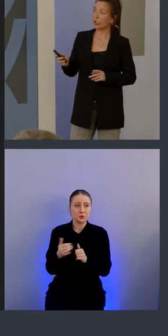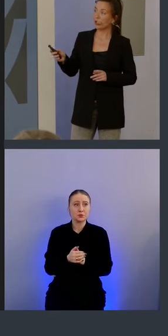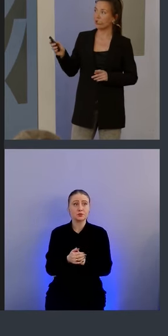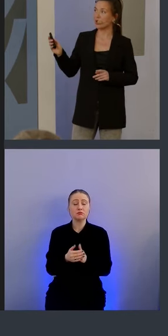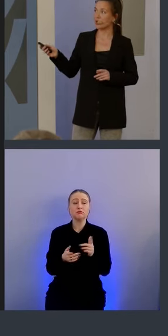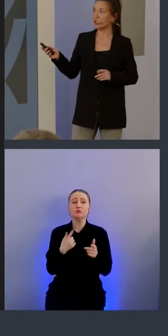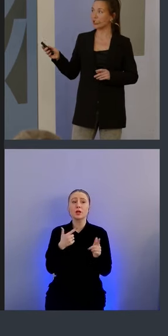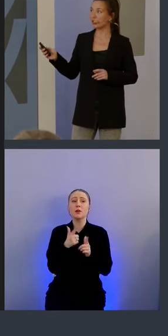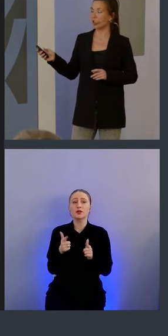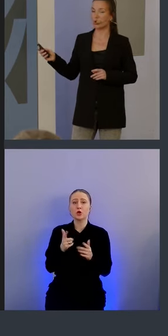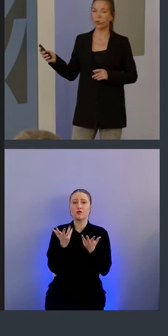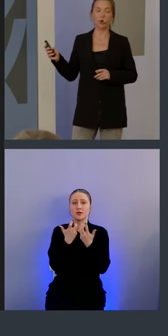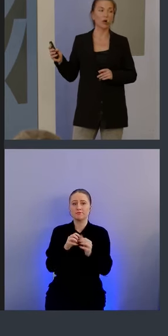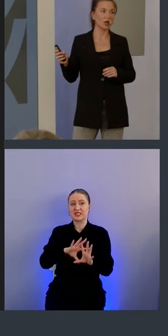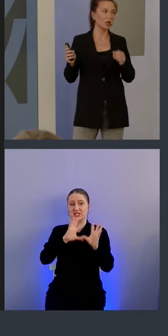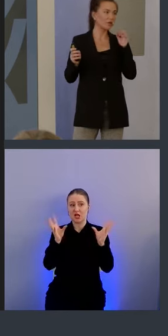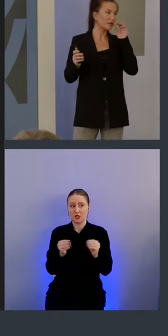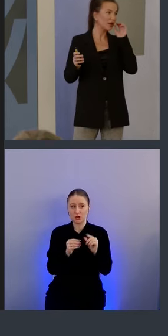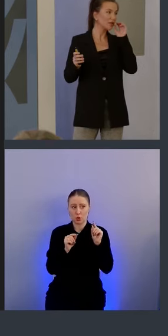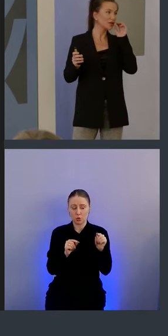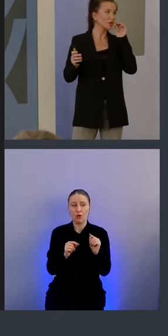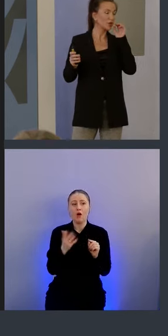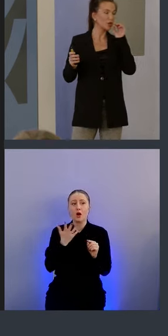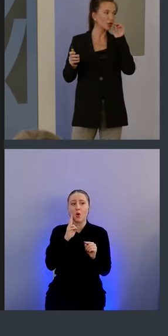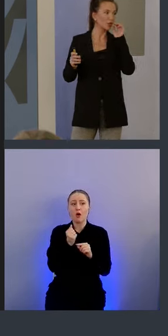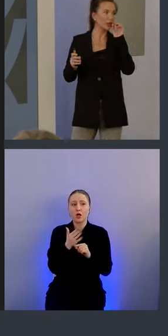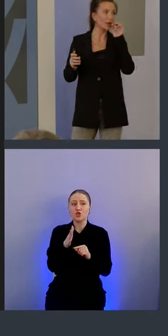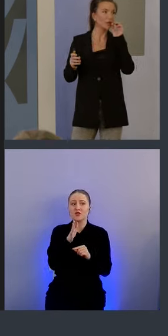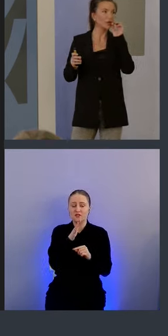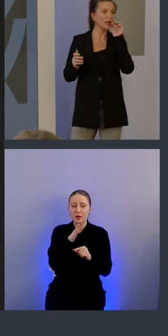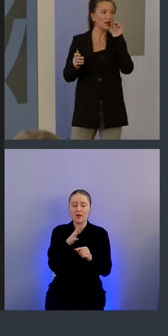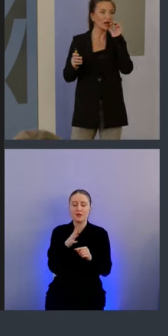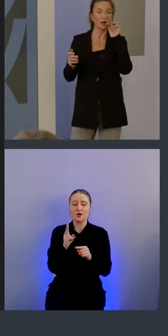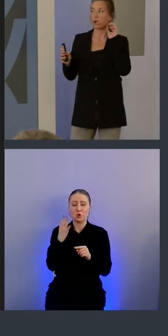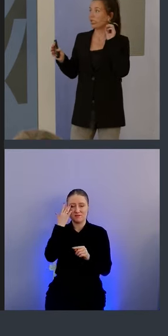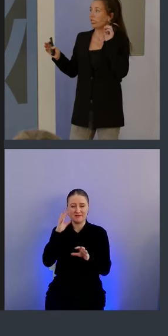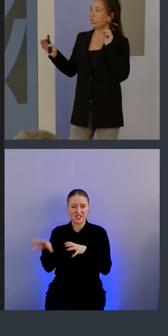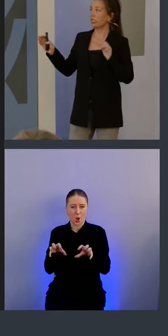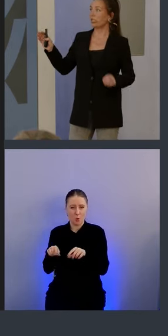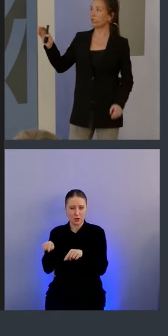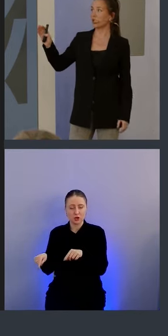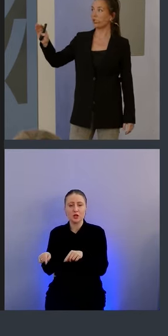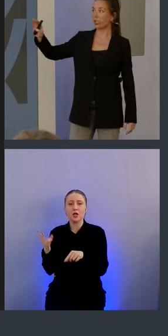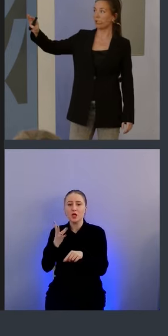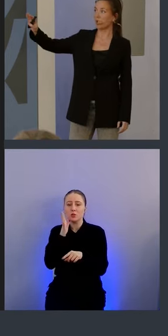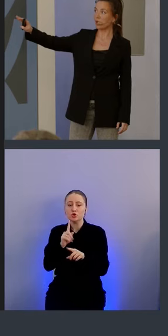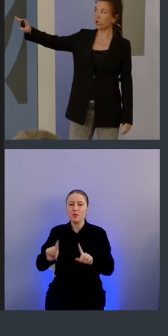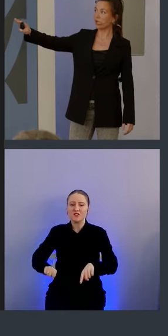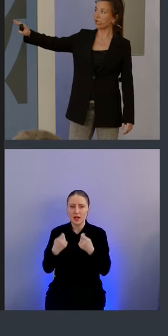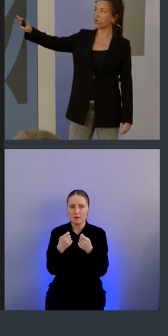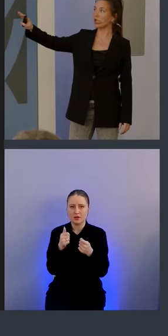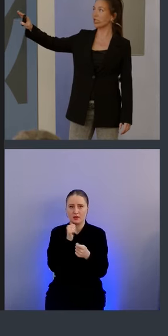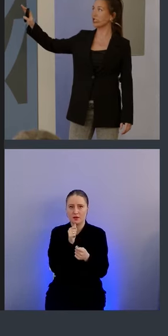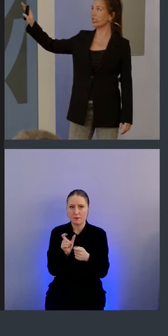Мы подготовили статистику о том, какое количество времени злоумышленнику потребуется для взлома